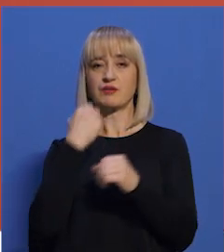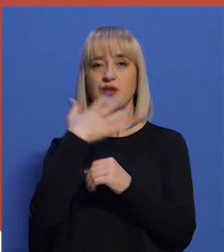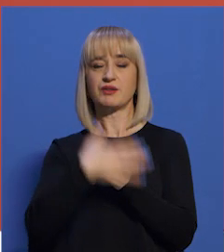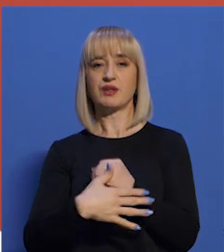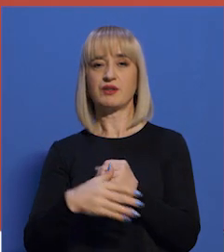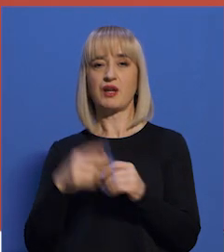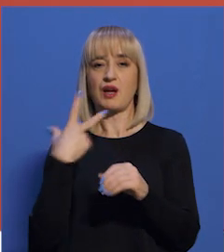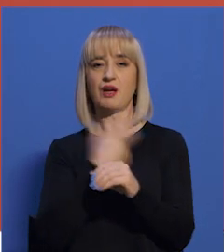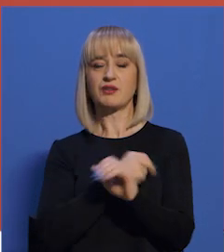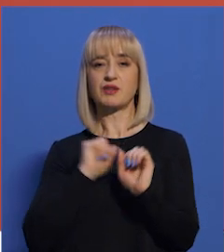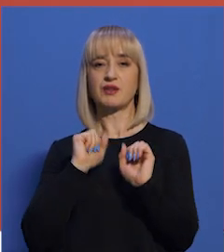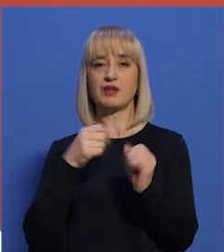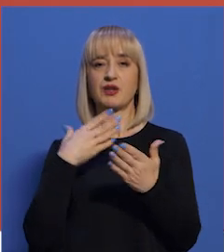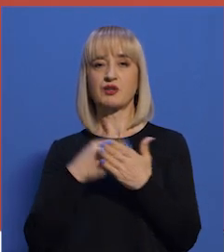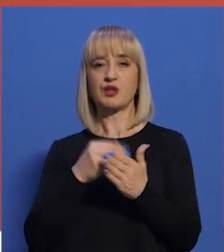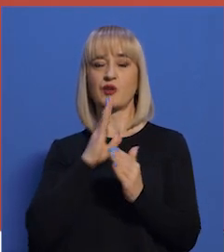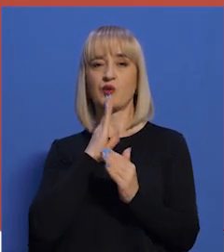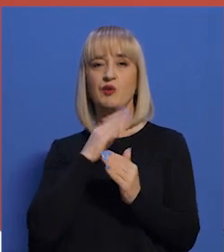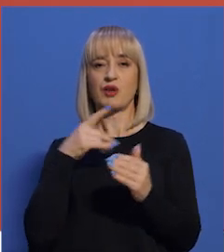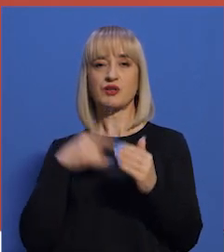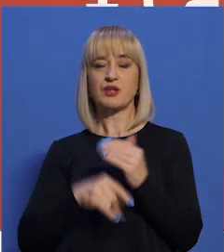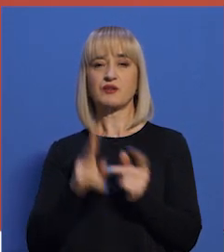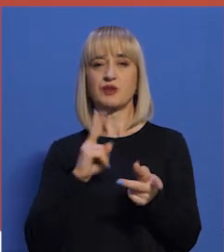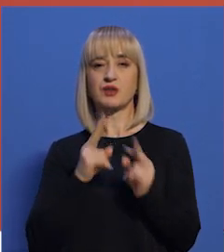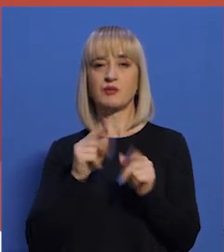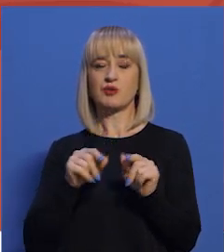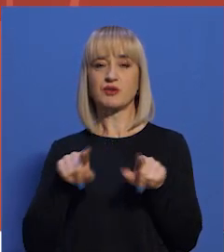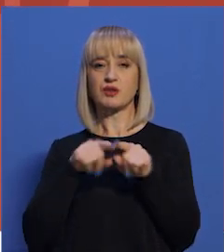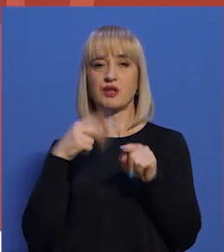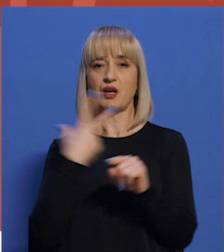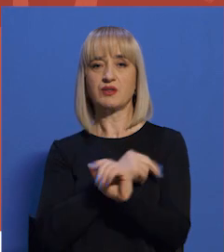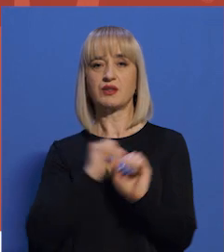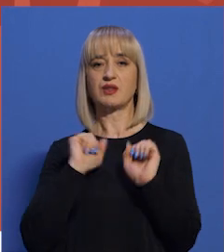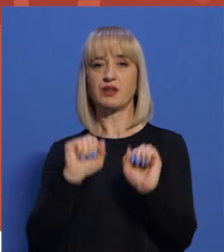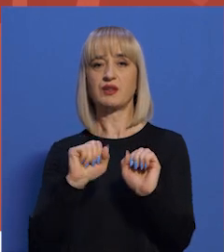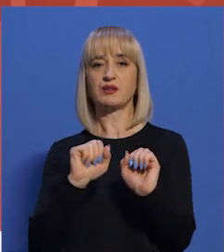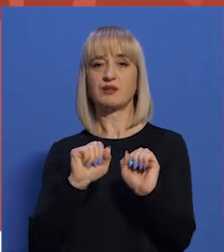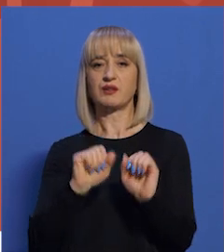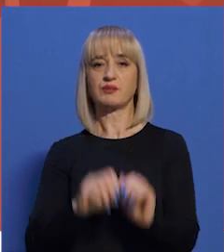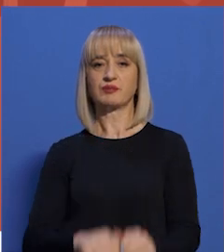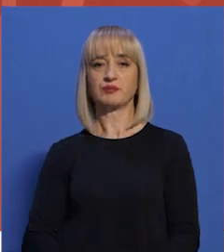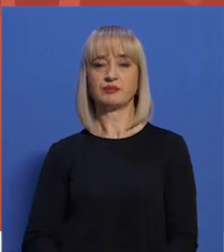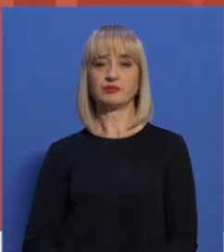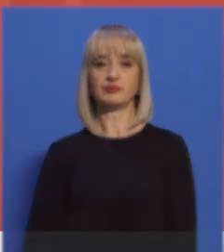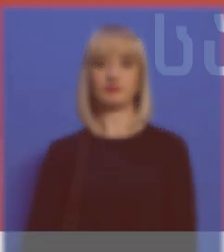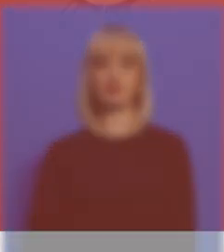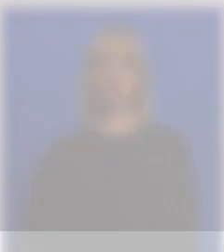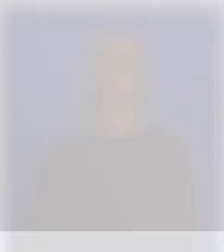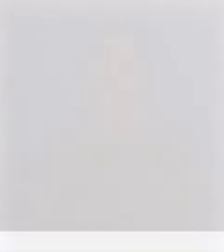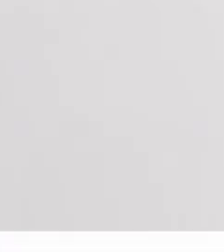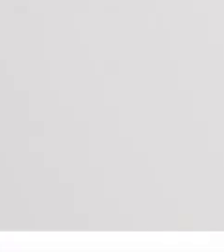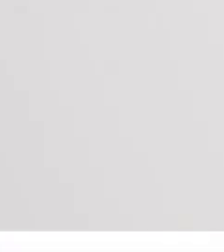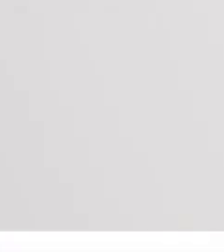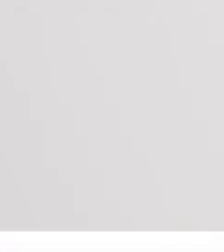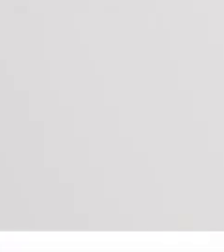მიმართეთ ოჯახის ექიმს ან პროვაიდერ პირველადი ჯანდაცვის ცენტრს. Აცერი და დაიცავი შენი გოგონა საშვილოსნოს ყელის კიბოსგან.